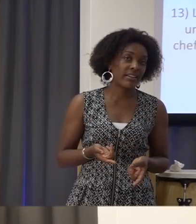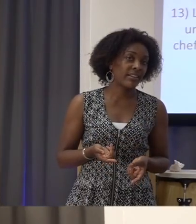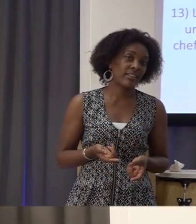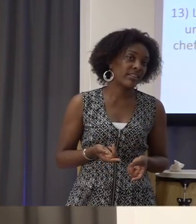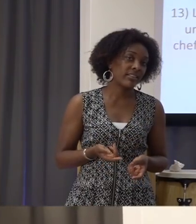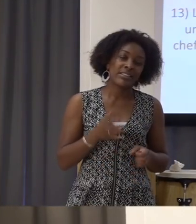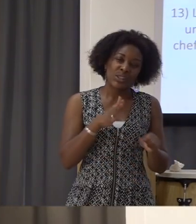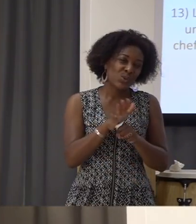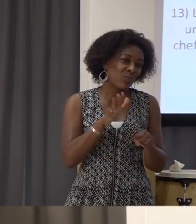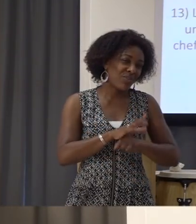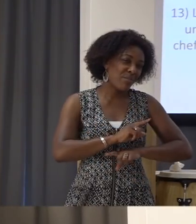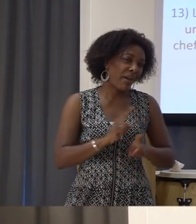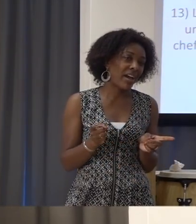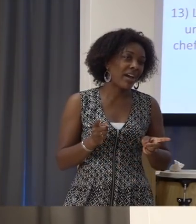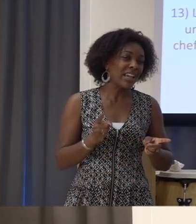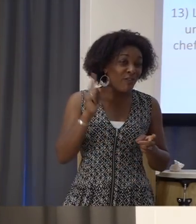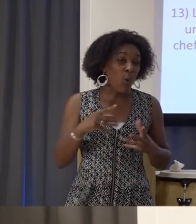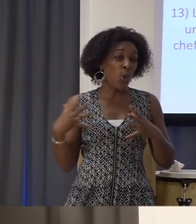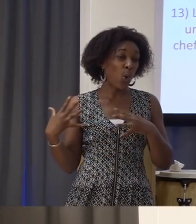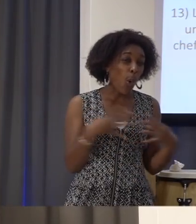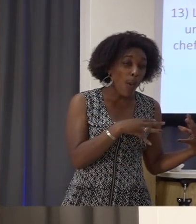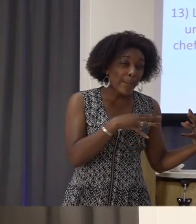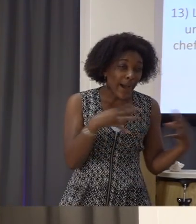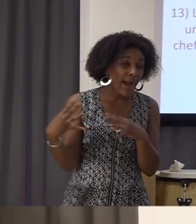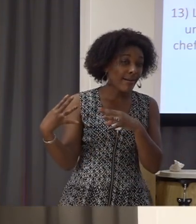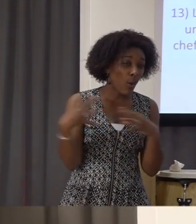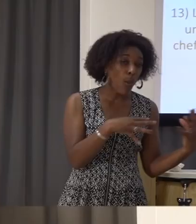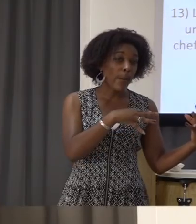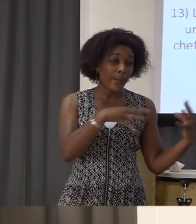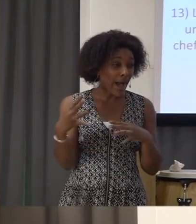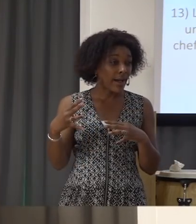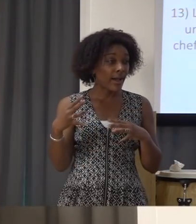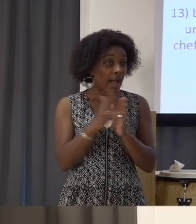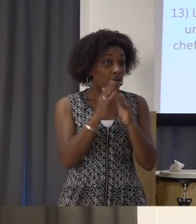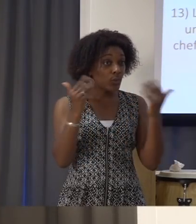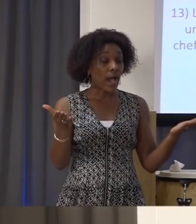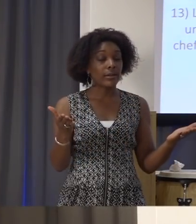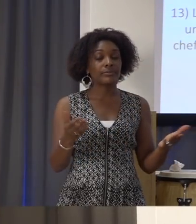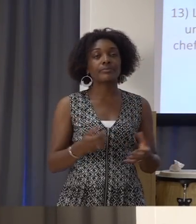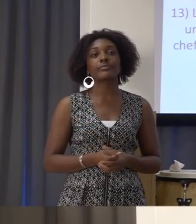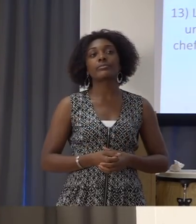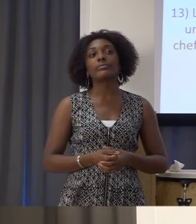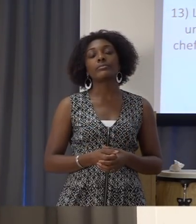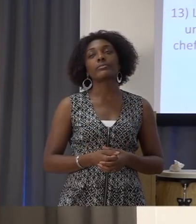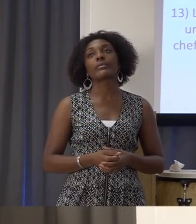Nous devons combattre. Alléluia. Voyons